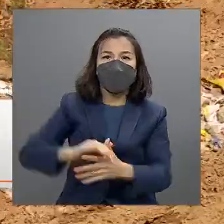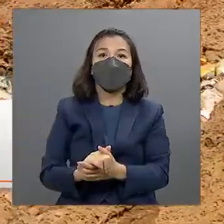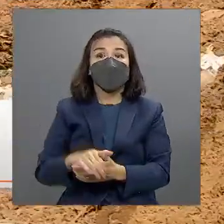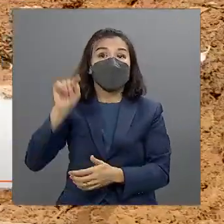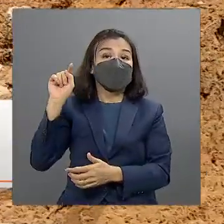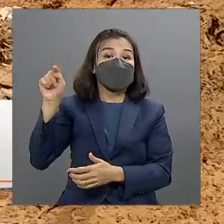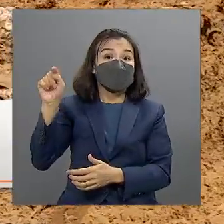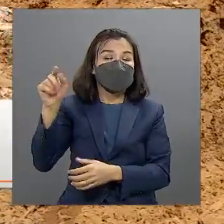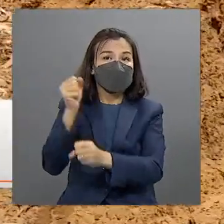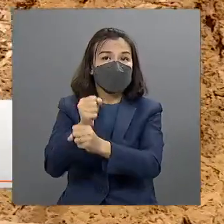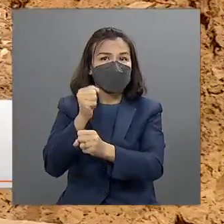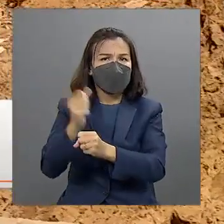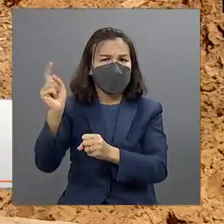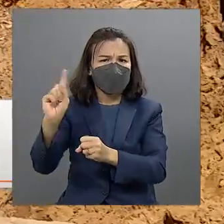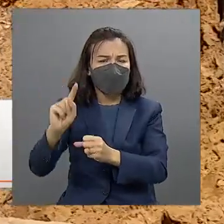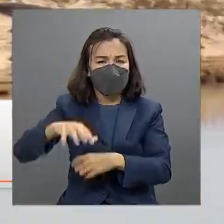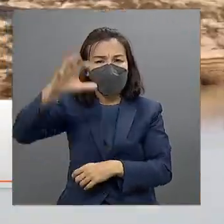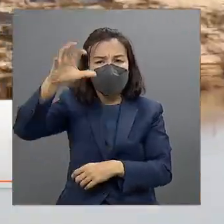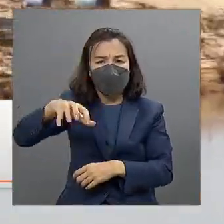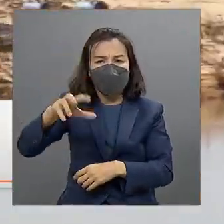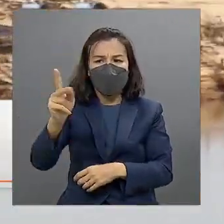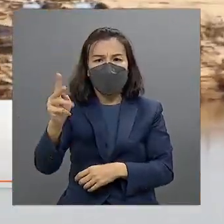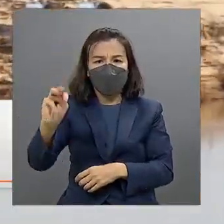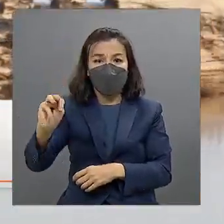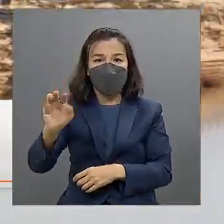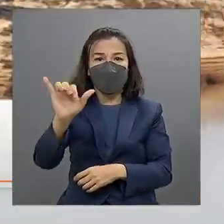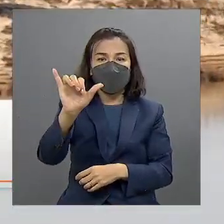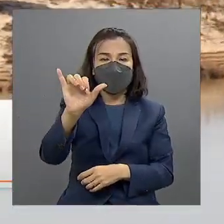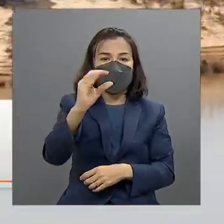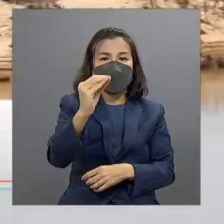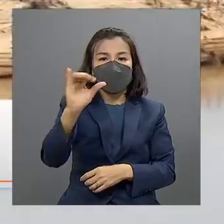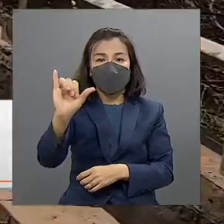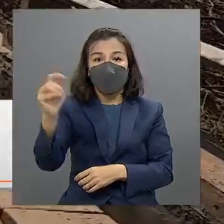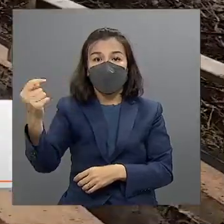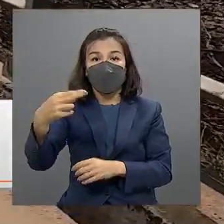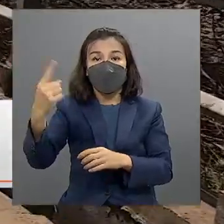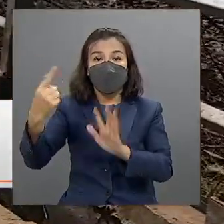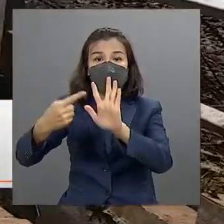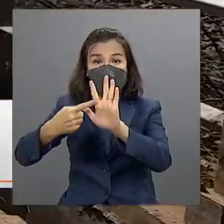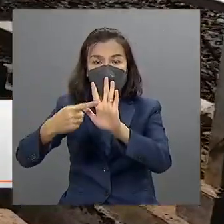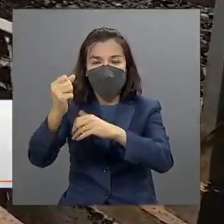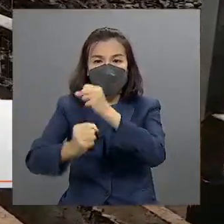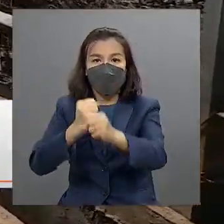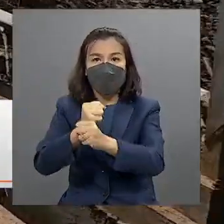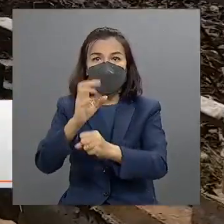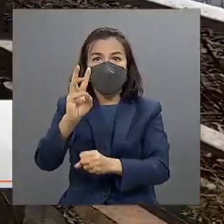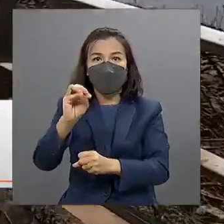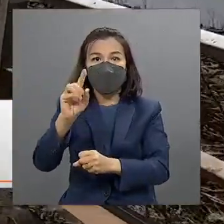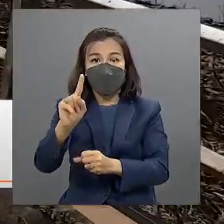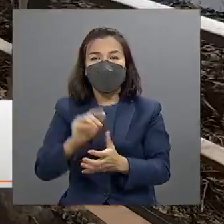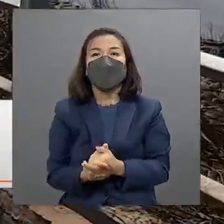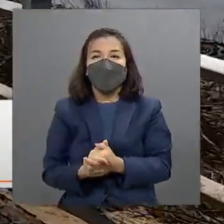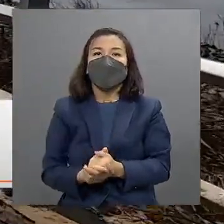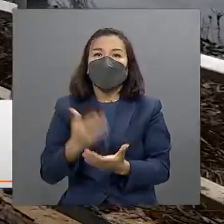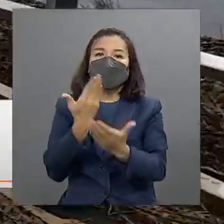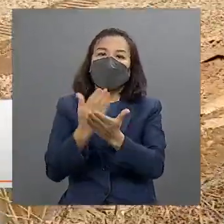ขึ้นโดยกรมโยทาธิการละผังเมืองเมอปี 61 นะคะใช้งบประมาณใการก่อสร้าง 18 ล้านบาท ระยะ